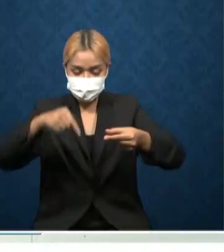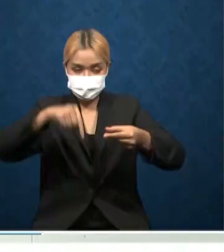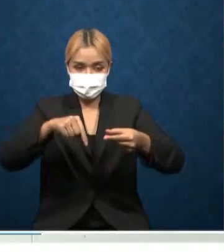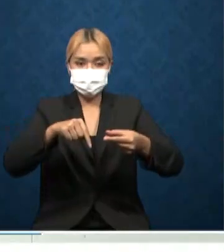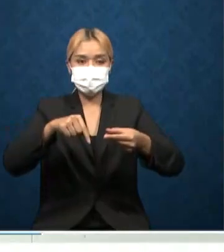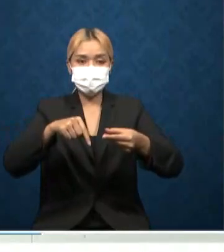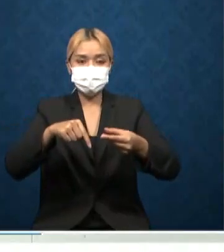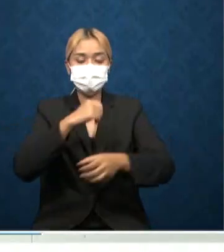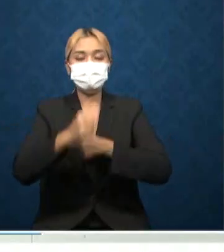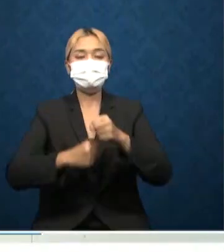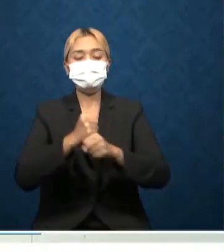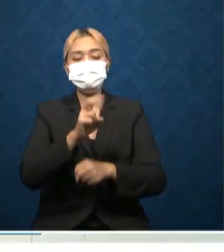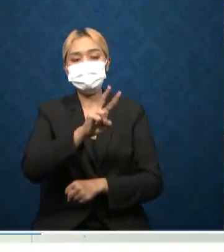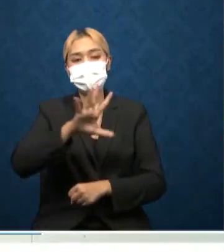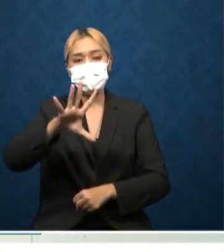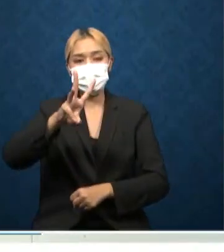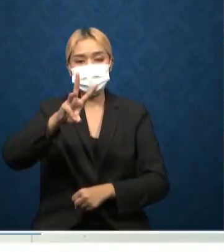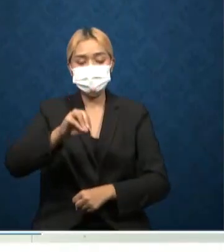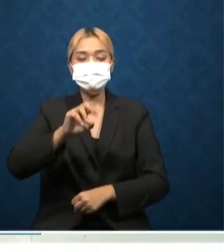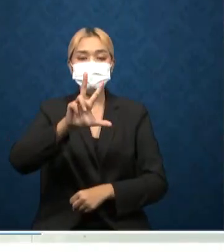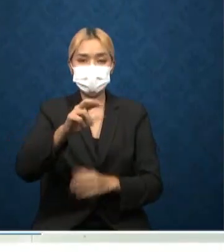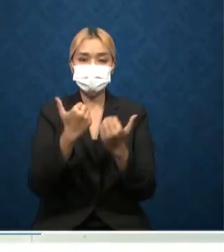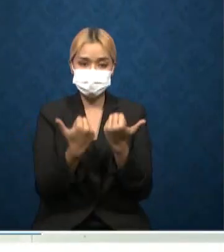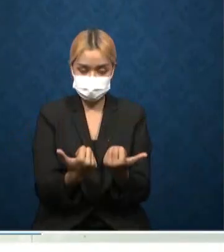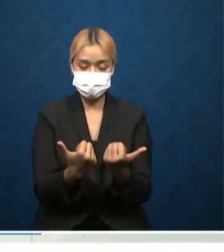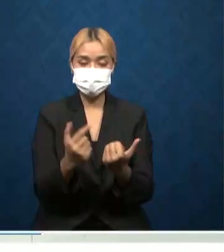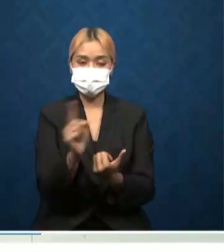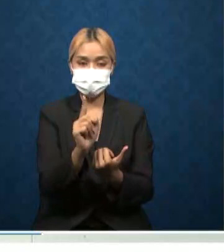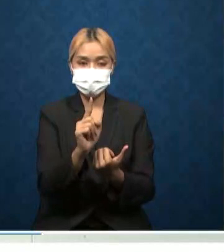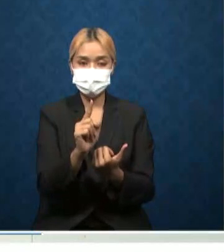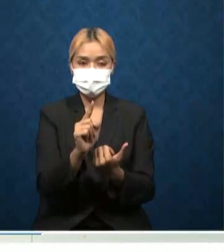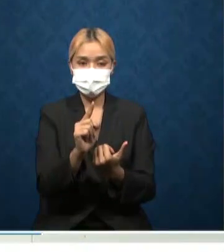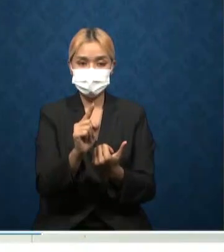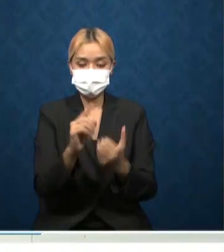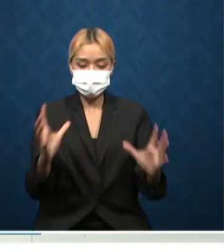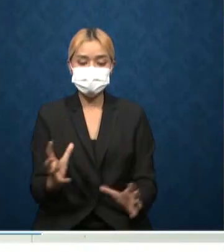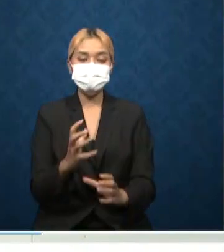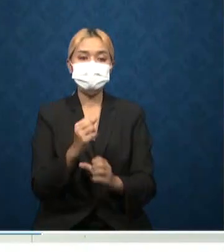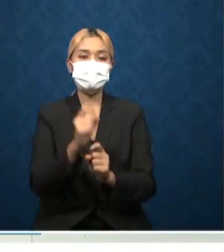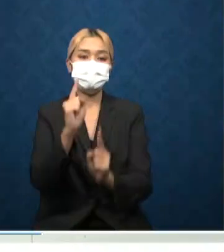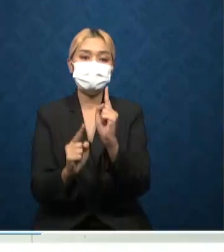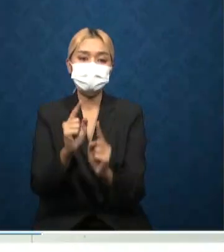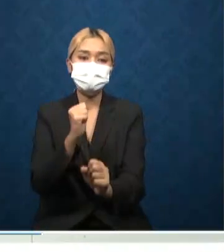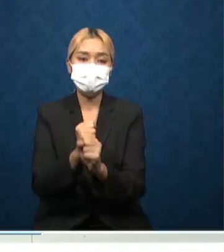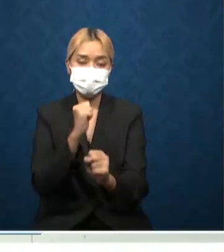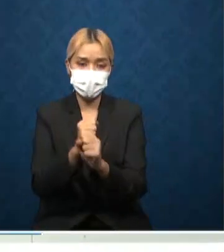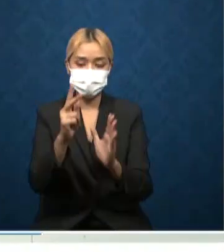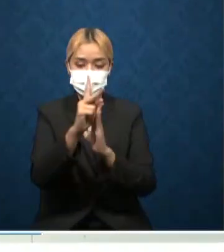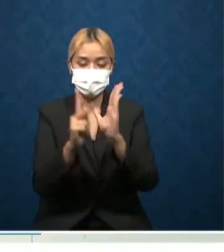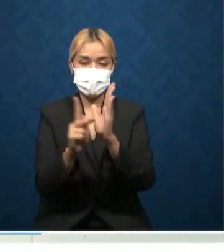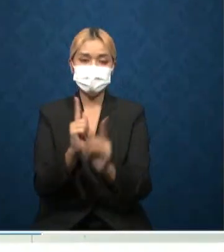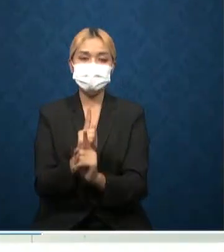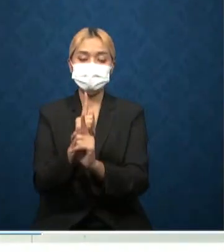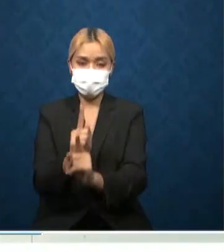ประจำปีงบประมาณพ.ศ 2563ยังมีผลการปฏิบัติงานตามหน้าที่และอำนาจตามที่กฎหมายกำหนด